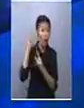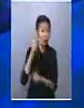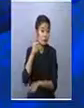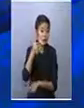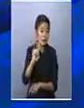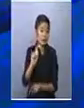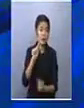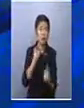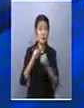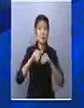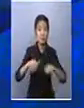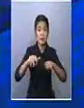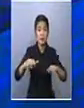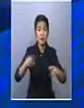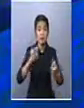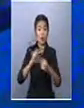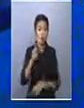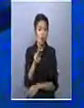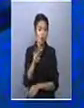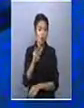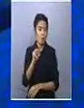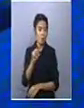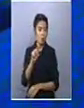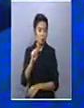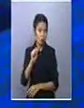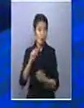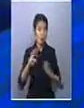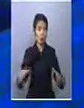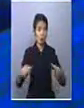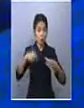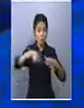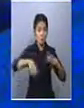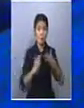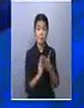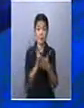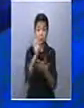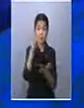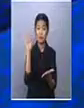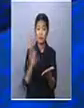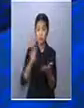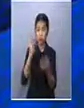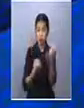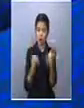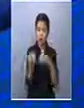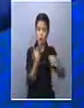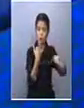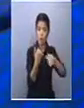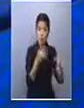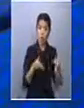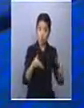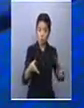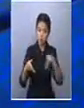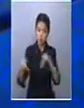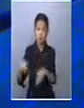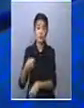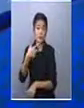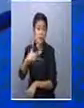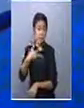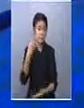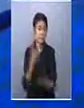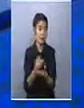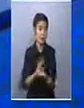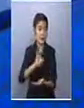รณีที่คณะรัฐมนตรีนั้นมีการอนุมัติการก่อสร้างมอเตอร์เวย์3เส้นทาง 1.6 แสนล้านบาทและก็เรื่องของการท่องเ